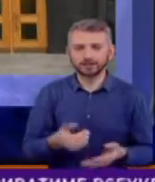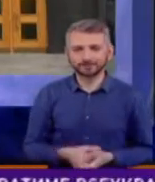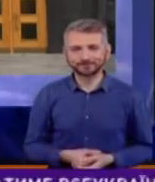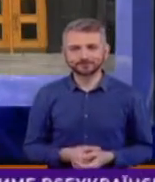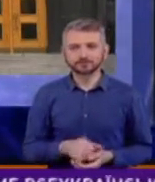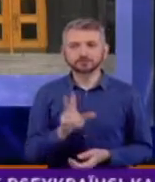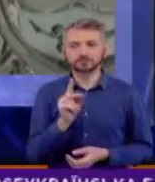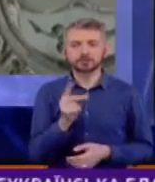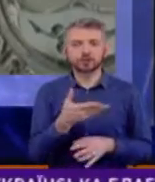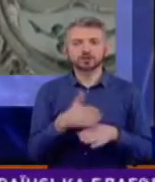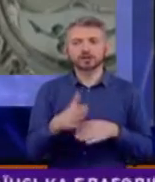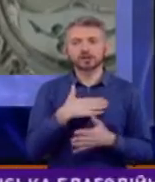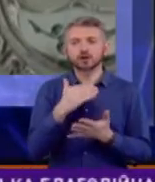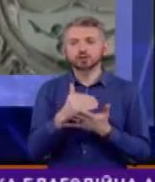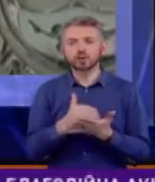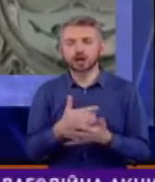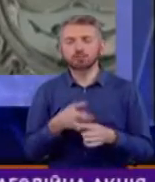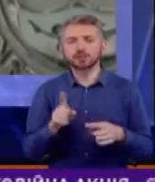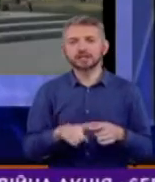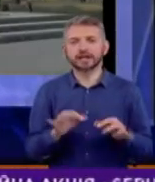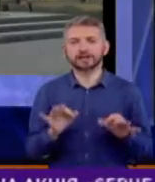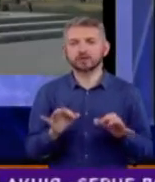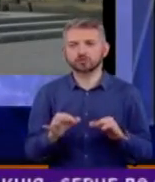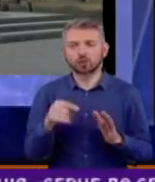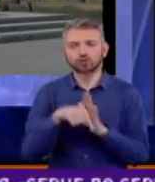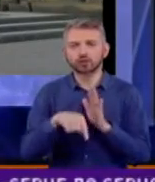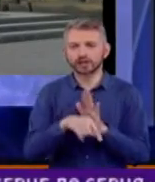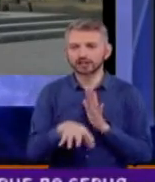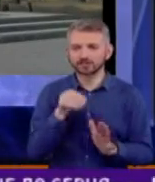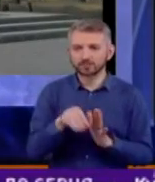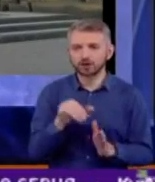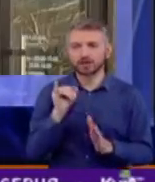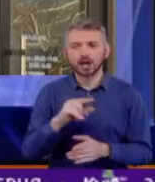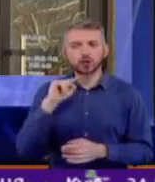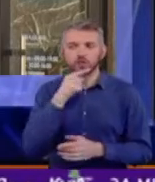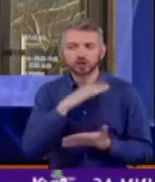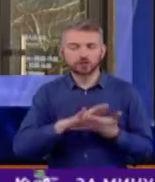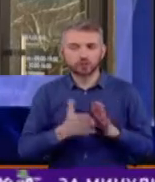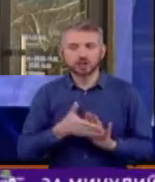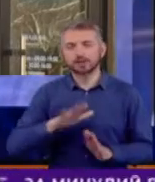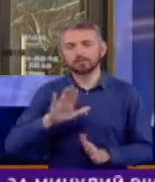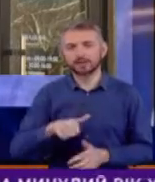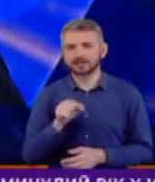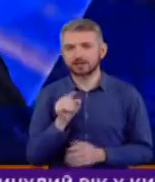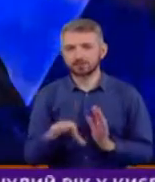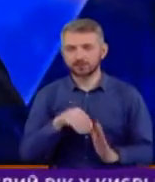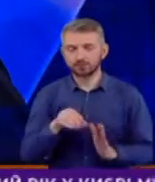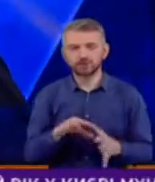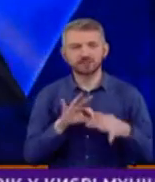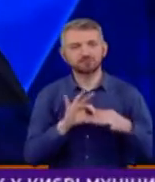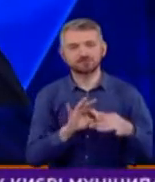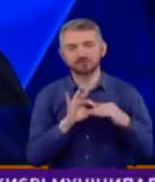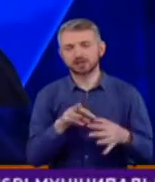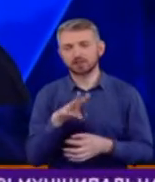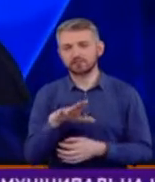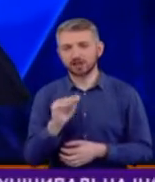А друга частина нашої програми – це, звісно, контекст виборів і економічна ситуація після них, співпраця з Міжнародним